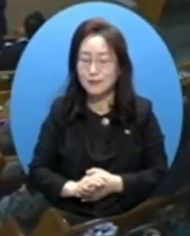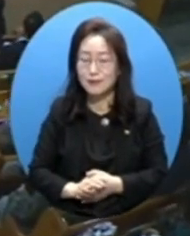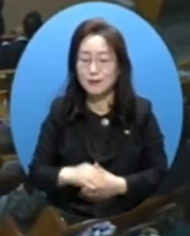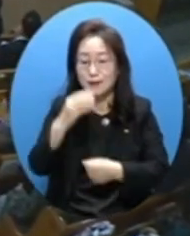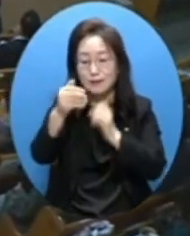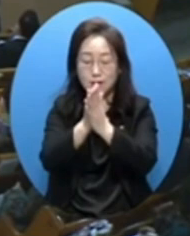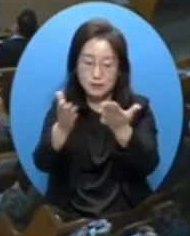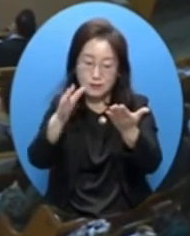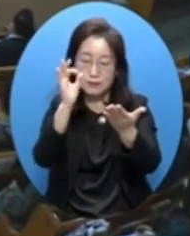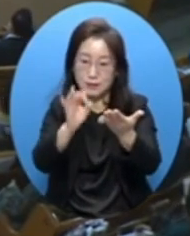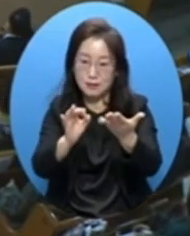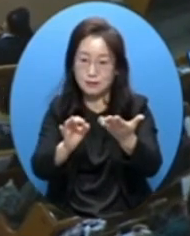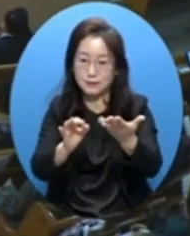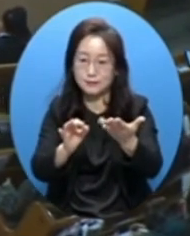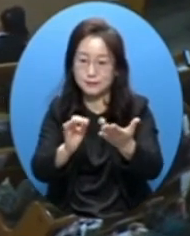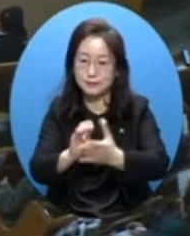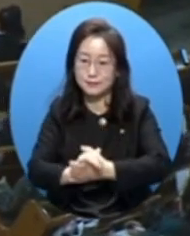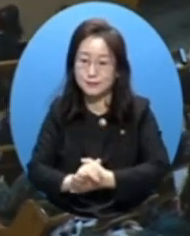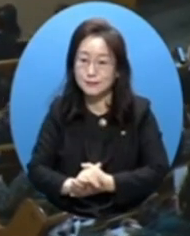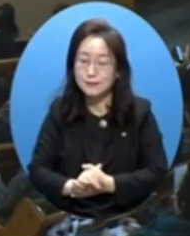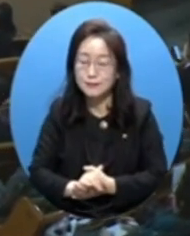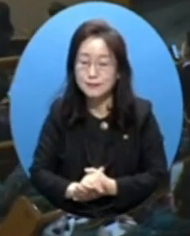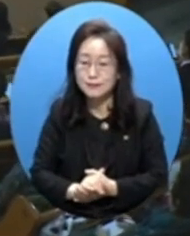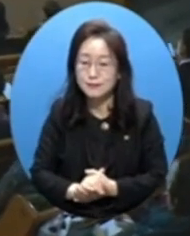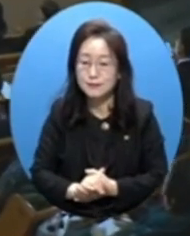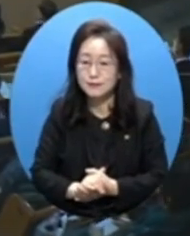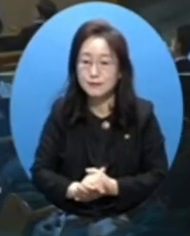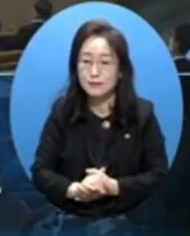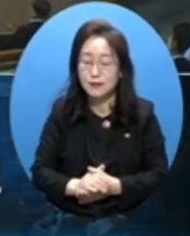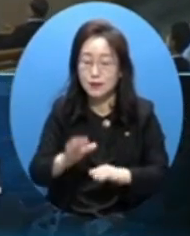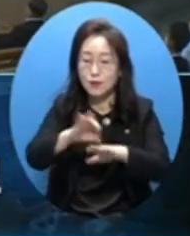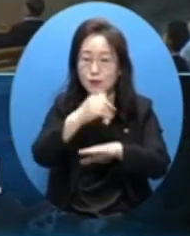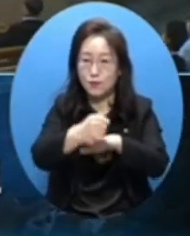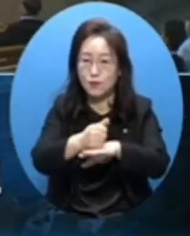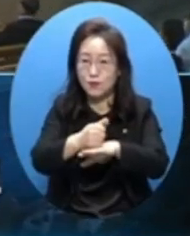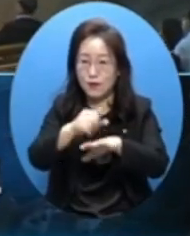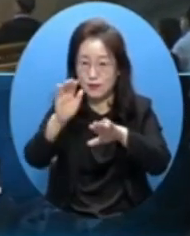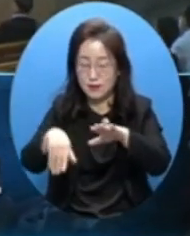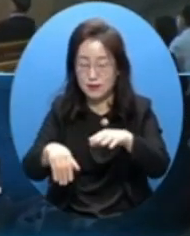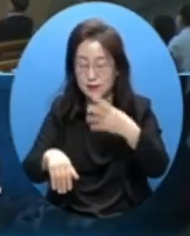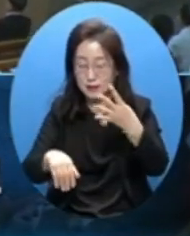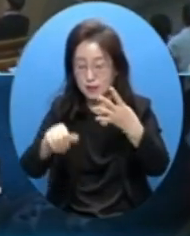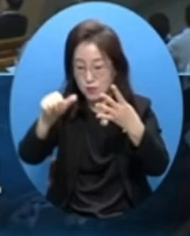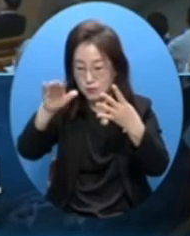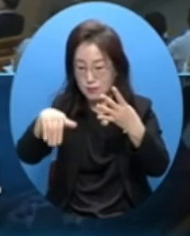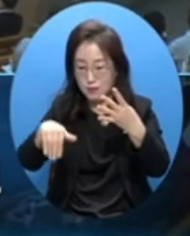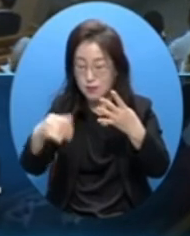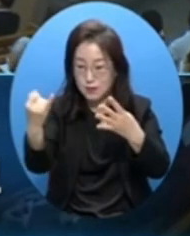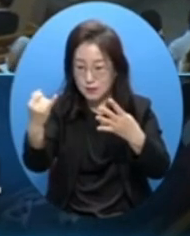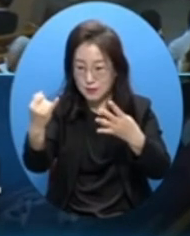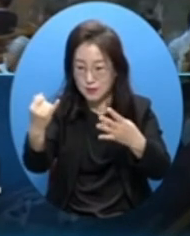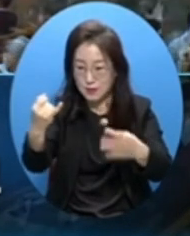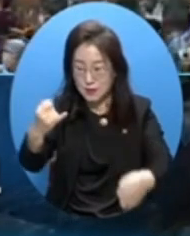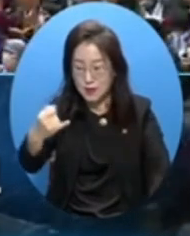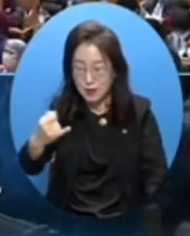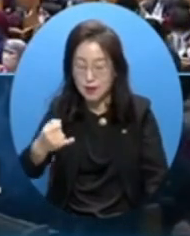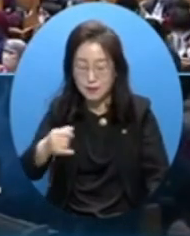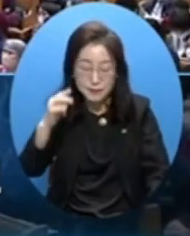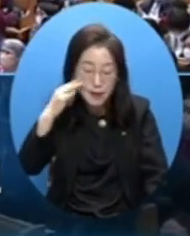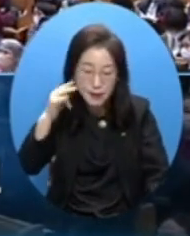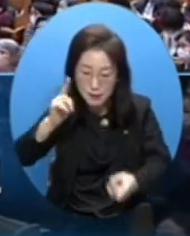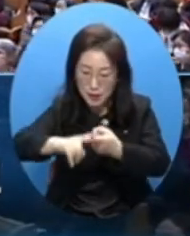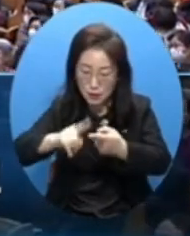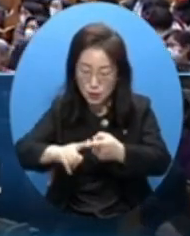성경은 이와 같이 말씀합니다. 열왕기하 4장 5절 6절입니다 여인이 물러가서 그의 두 아들과 함께 문을 닫은 후에